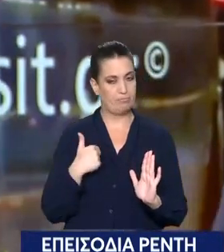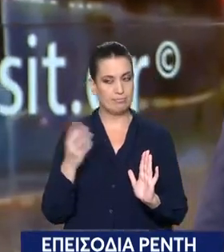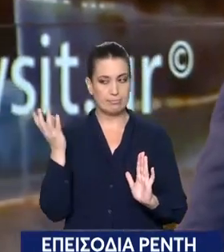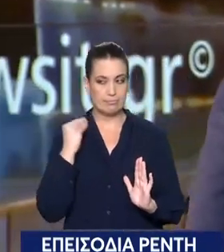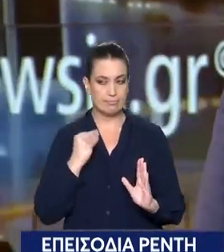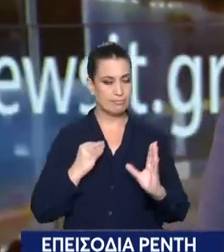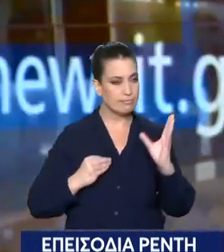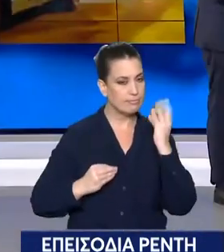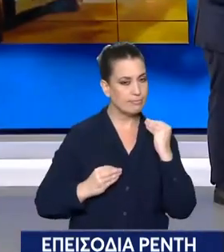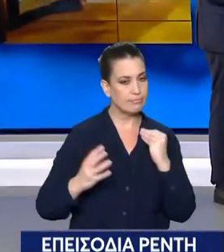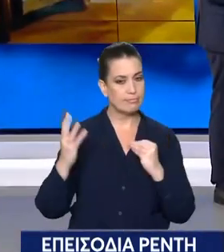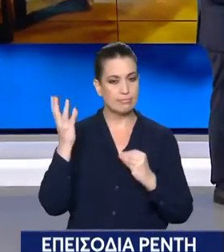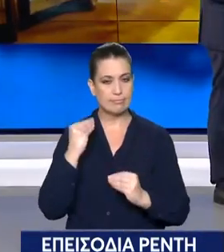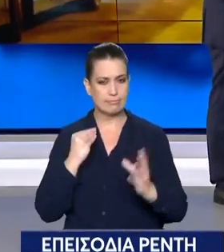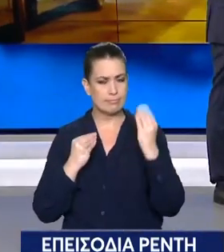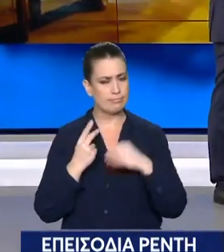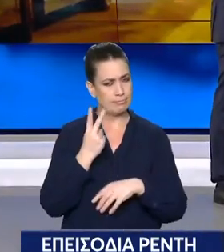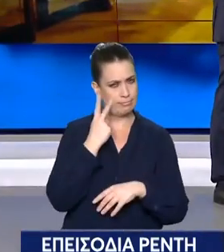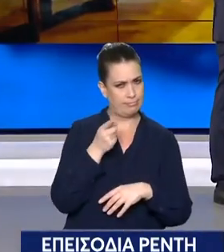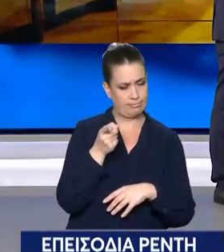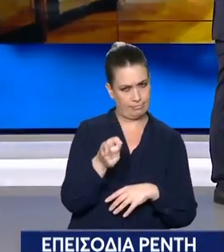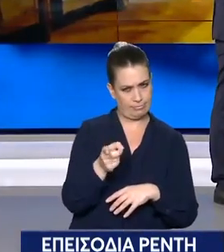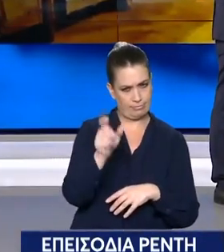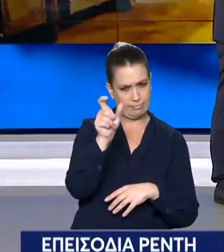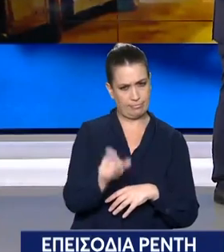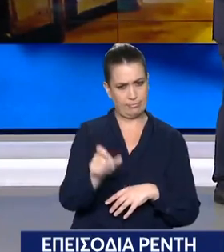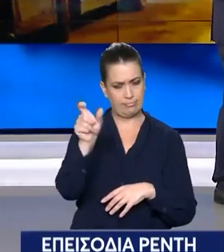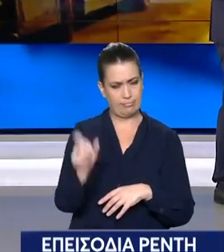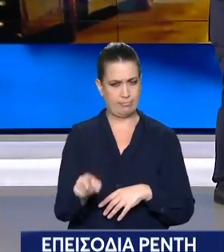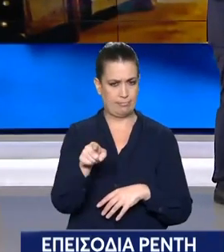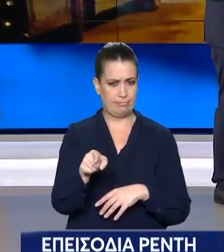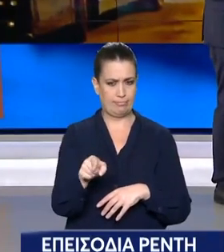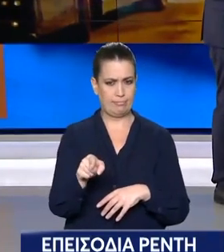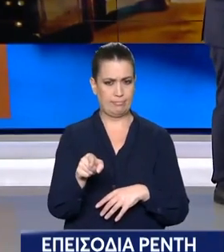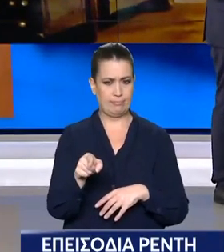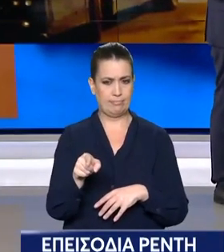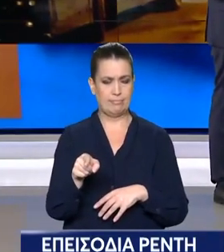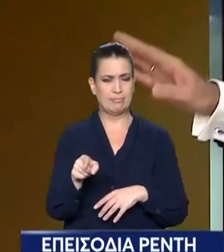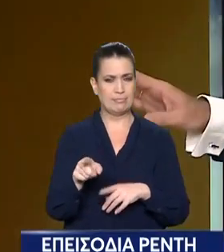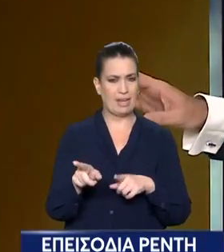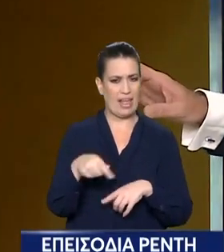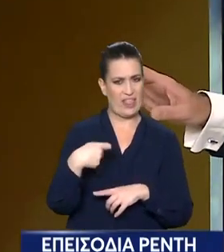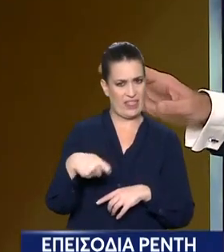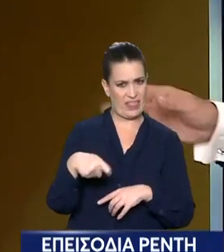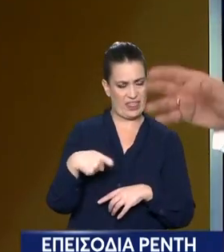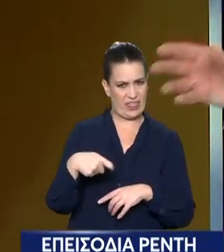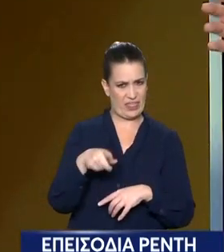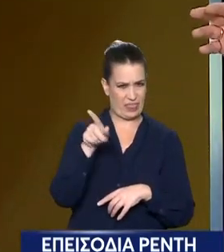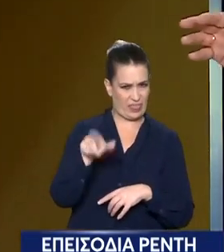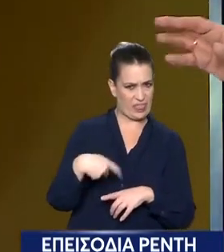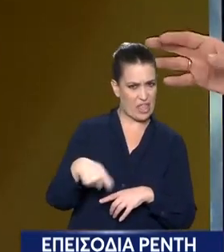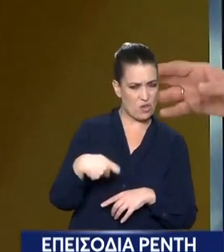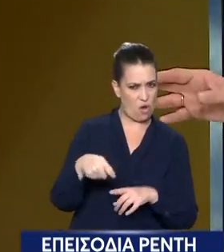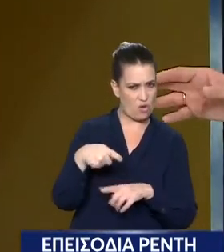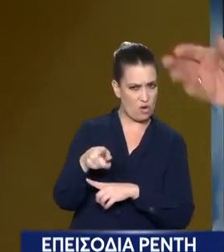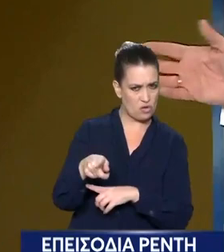τον κύριο συνήγορο εκεί. Ο κύριος συνήγορος νομίζω δεν προσήχθη. Δεν είναι συνήγορος, είναι δικηγόρος. Ναι, δικηγόρος.